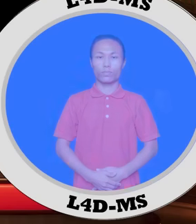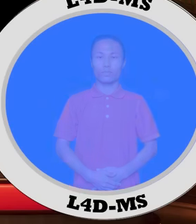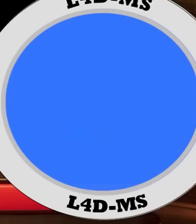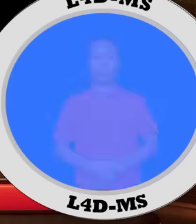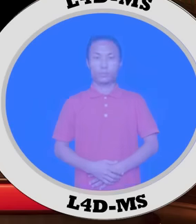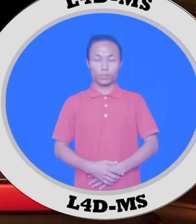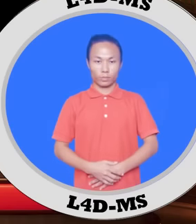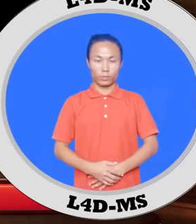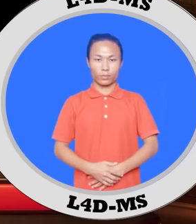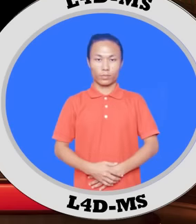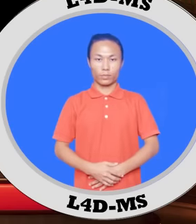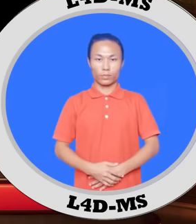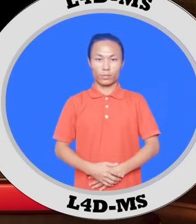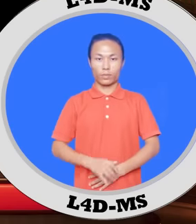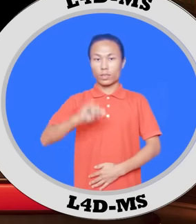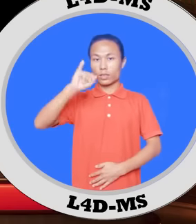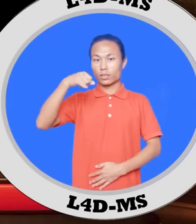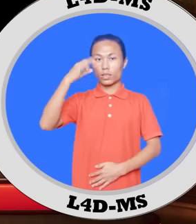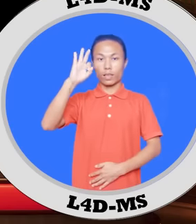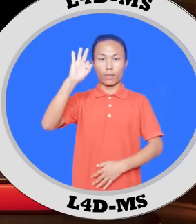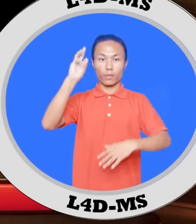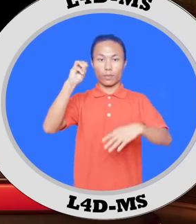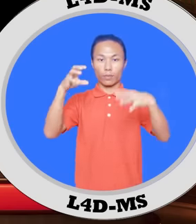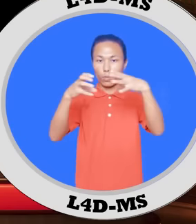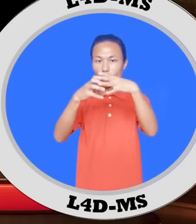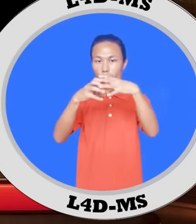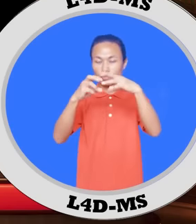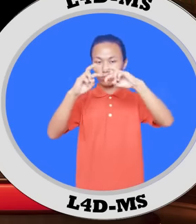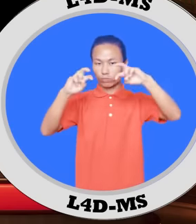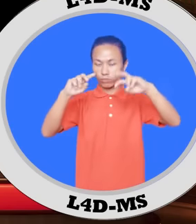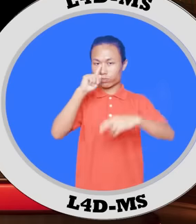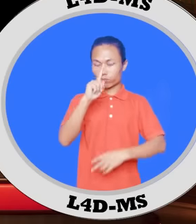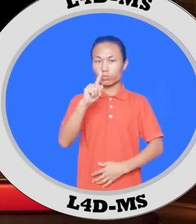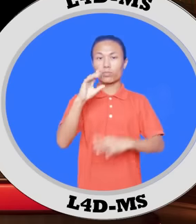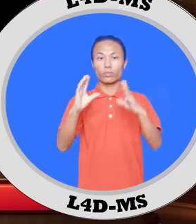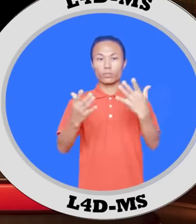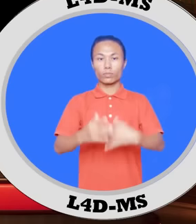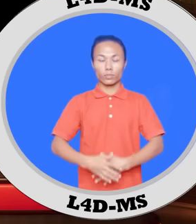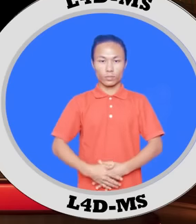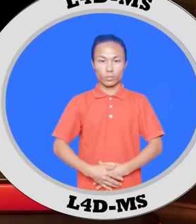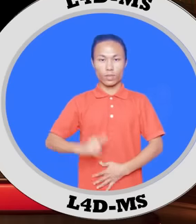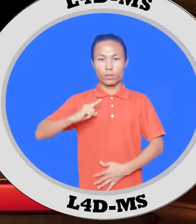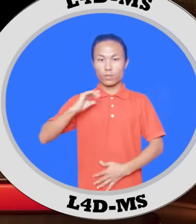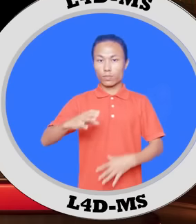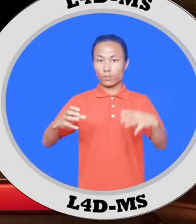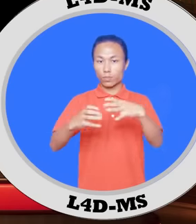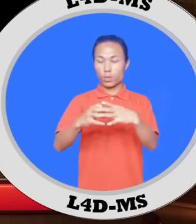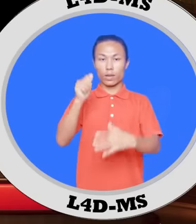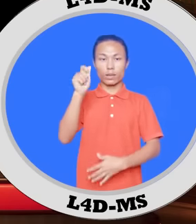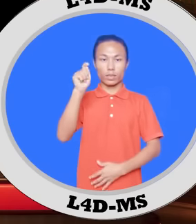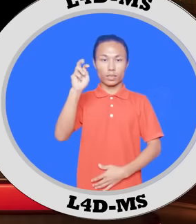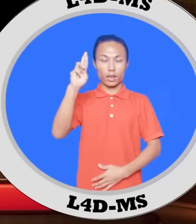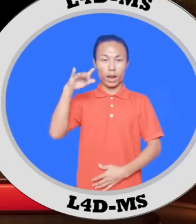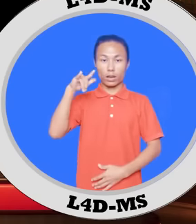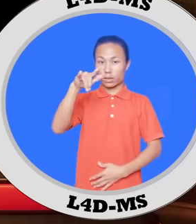ဆိုပါတယ်။နိုင်ငံတကာကုမ္ပဏီတွေပုဂ္ဂလိကစစ်လက်နက်ပွဲစားတွေနဲ့စီဝိုင်းလေချောင်းလိုင်းတွေကမြန်မာစစ်အုပ်စု